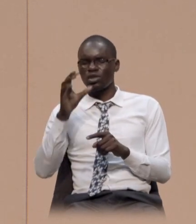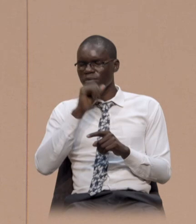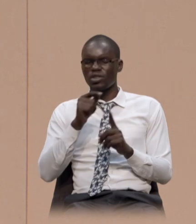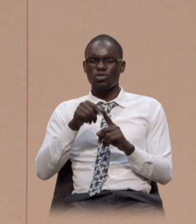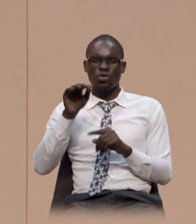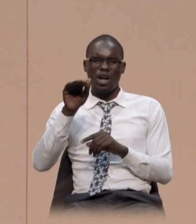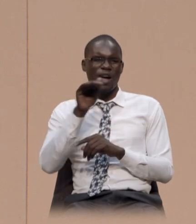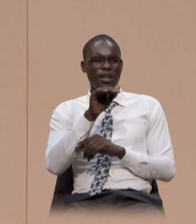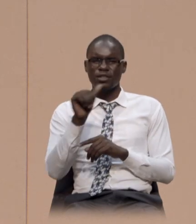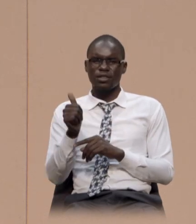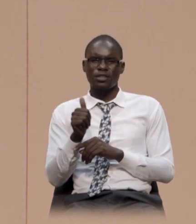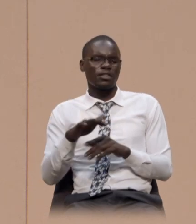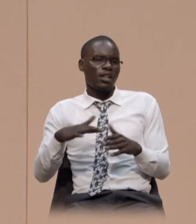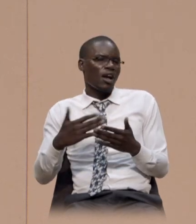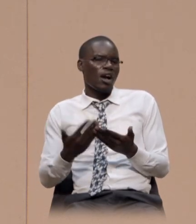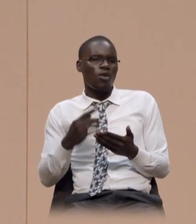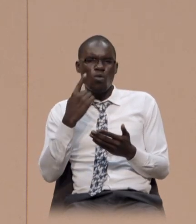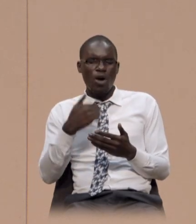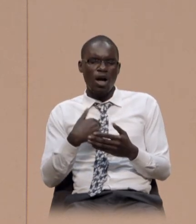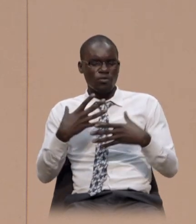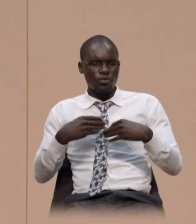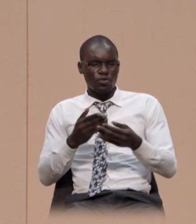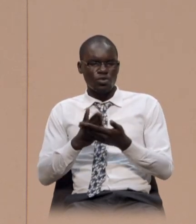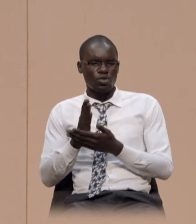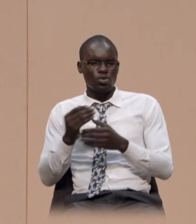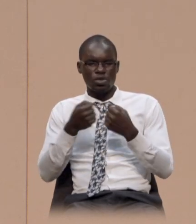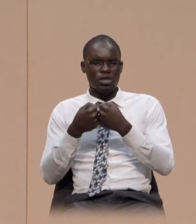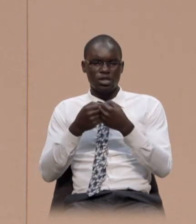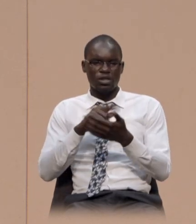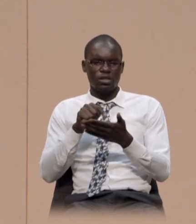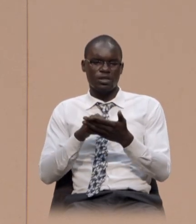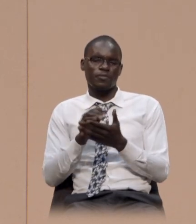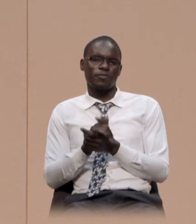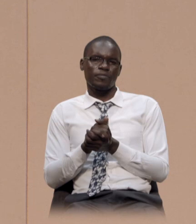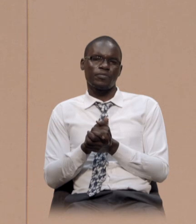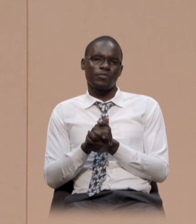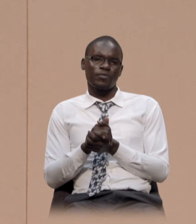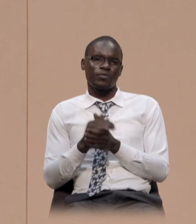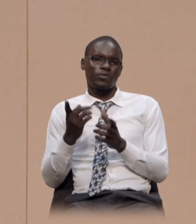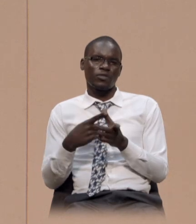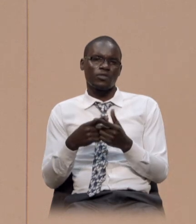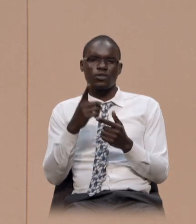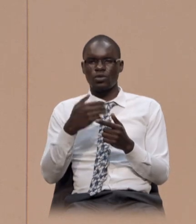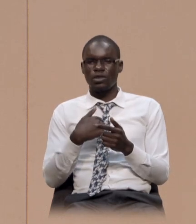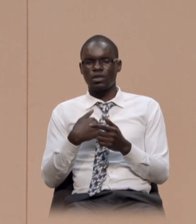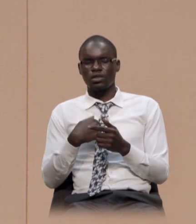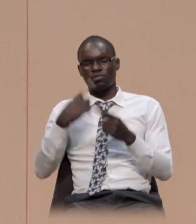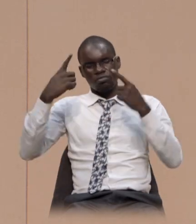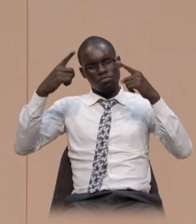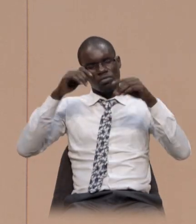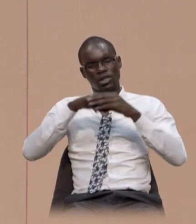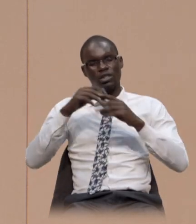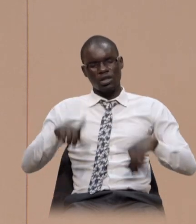wenzako ambao wamepitia katika changamoto kama hizo. Na wewe utafaulu katika maisha. Na